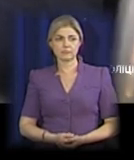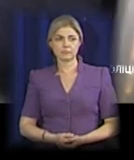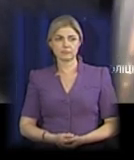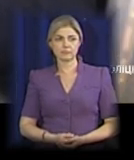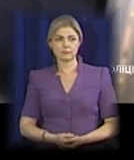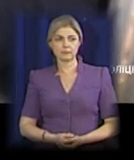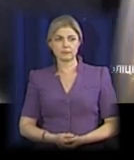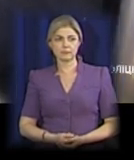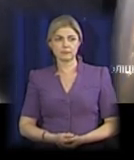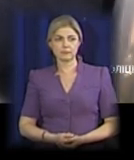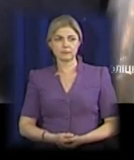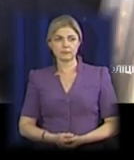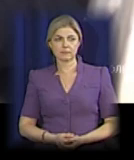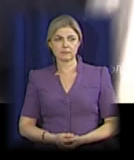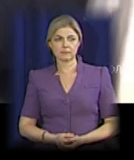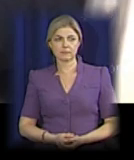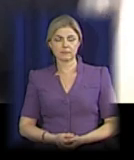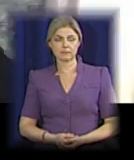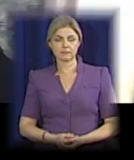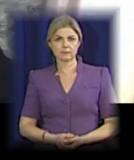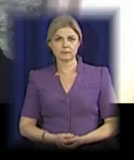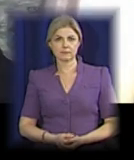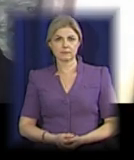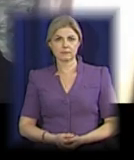Що ви нажимаєте? Ну, нажимається.